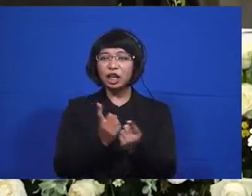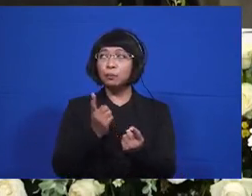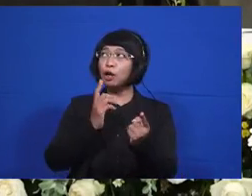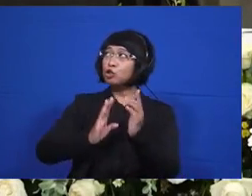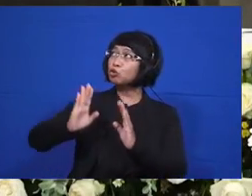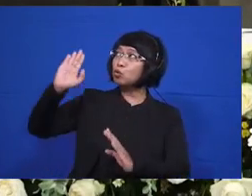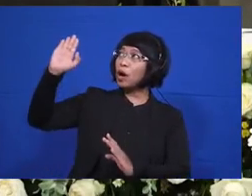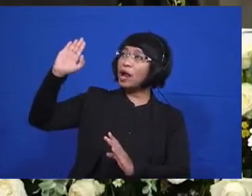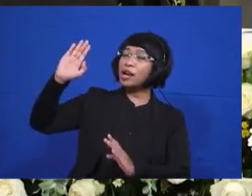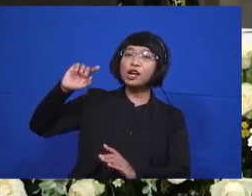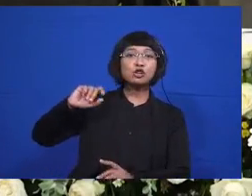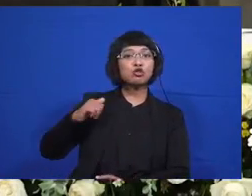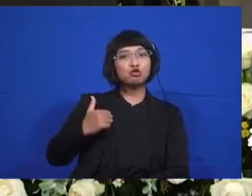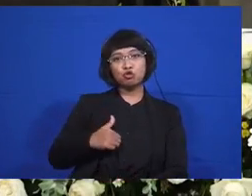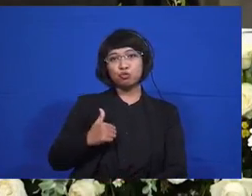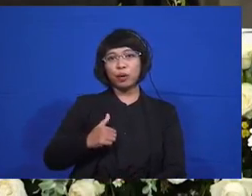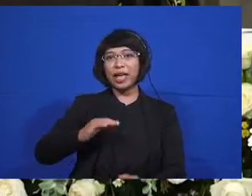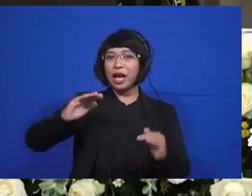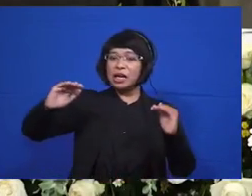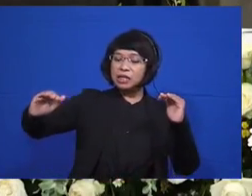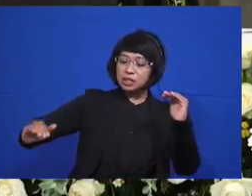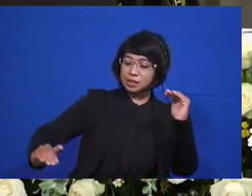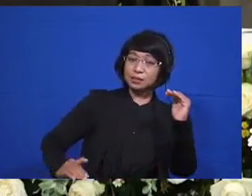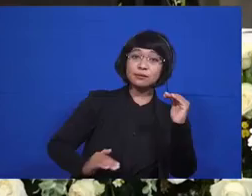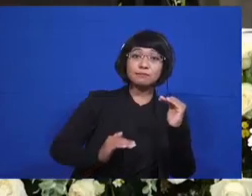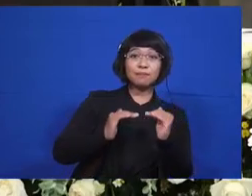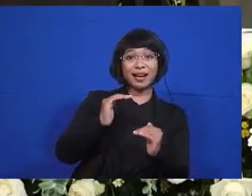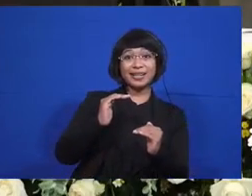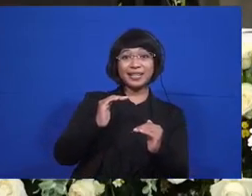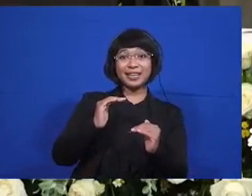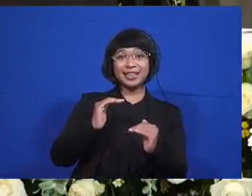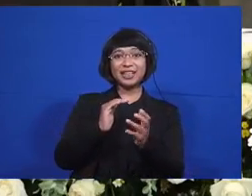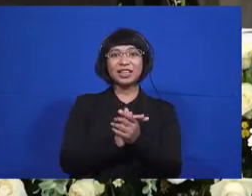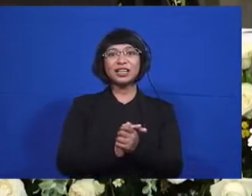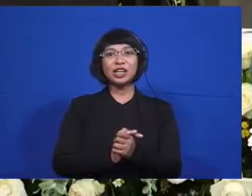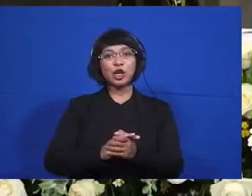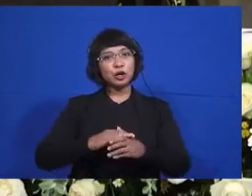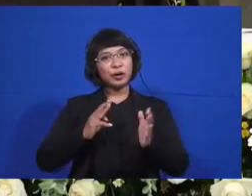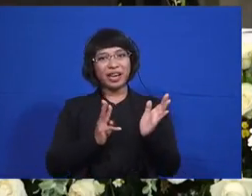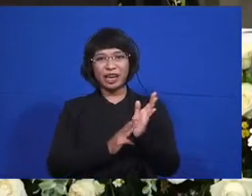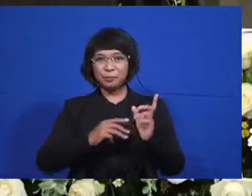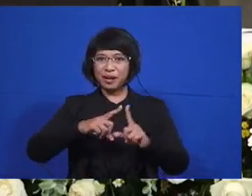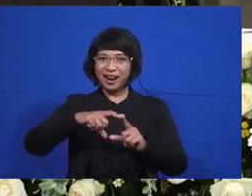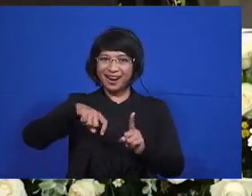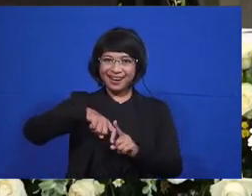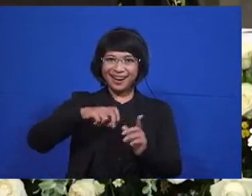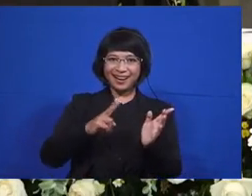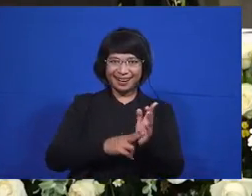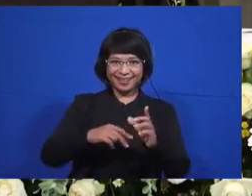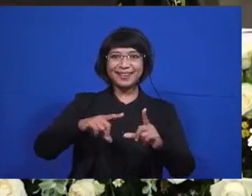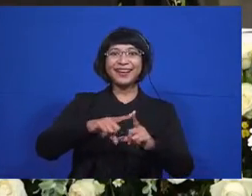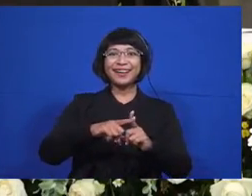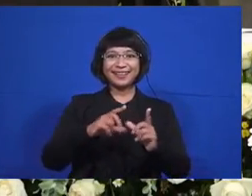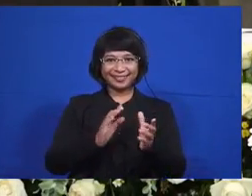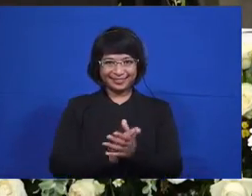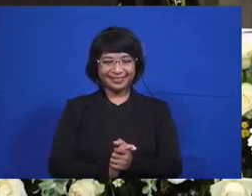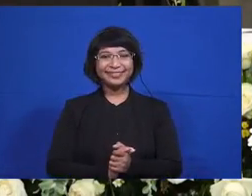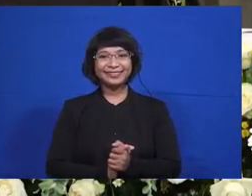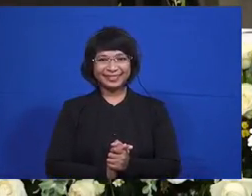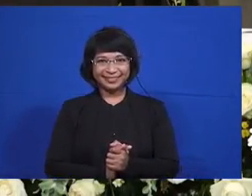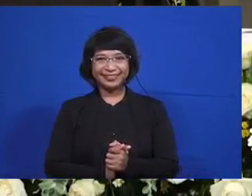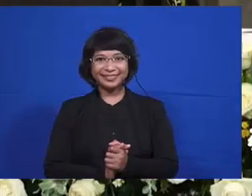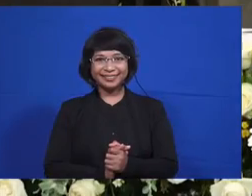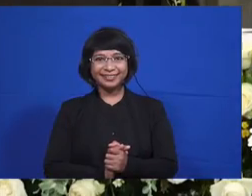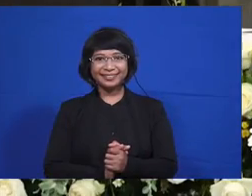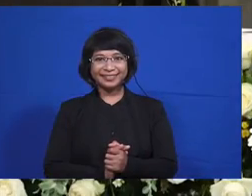bermakna dan akhirnya kita semakin dikuatkan, disegarkan dan akhirnya dimampukan untuk berlanjut